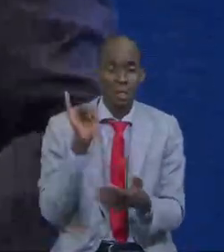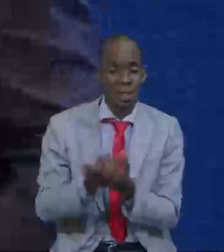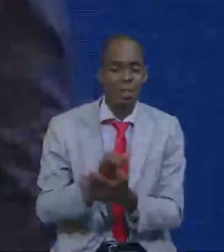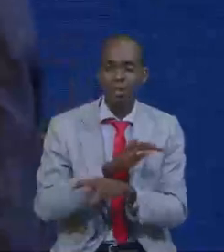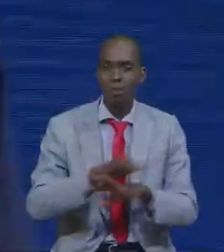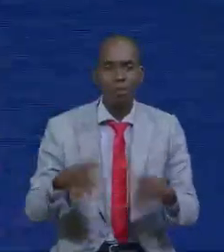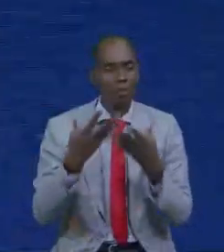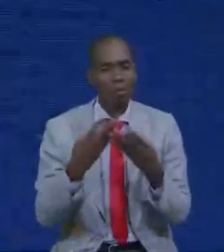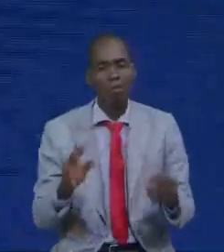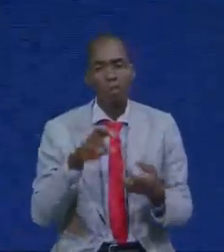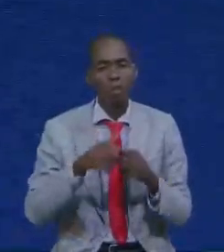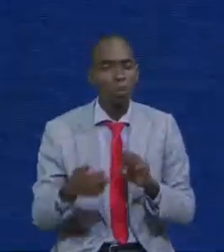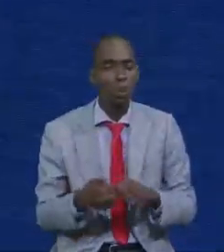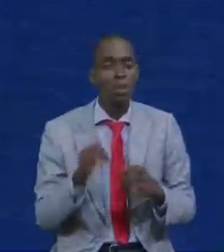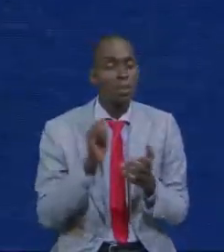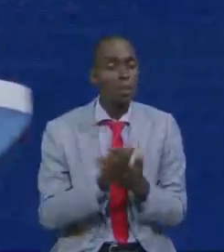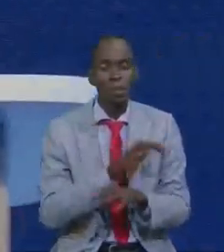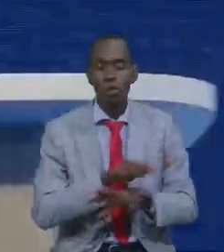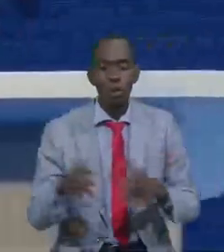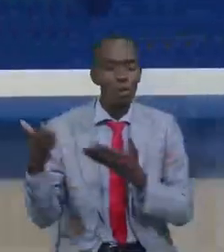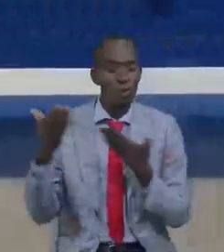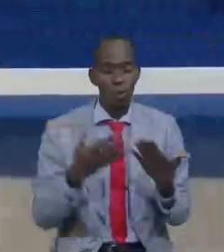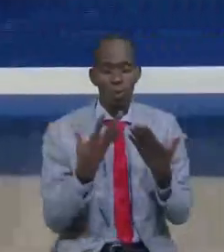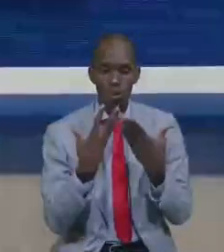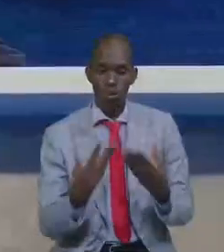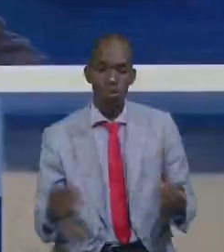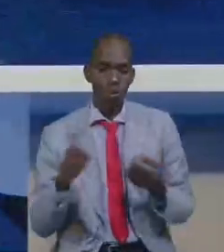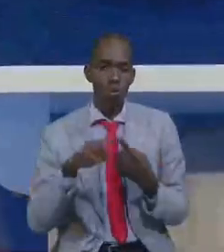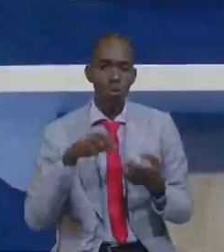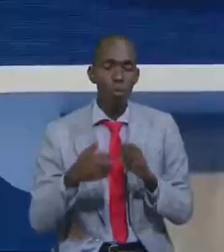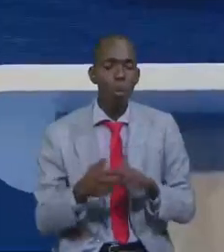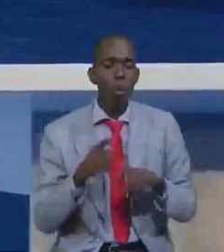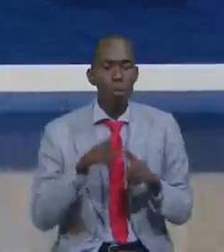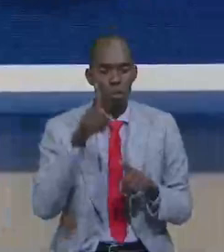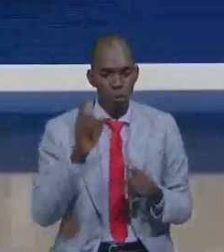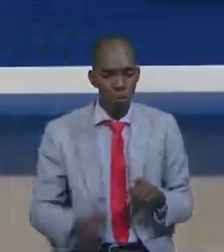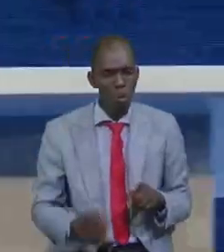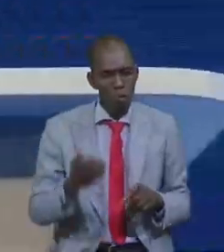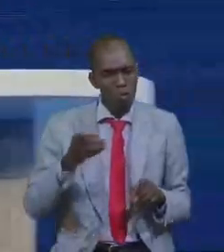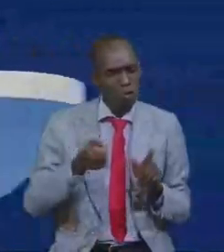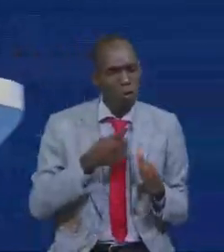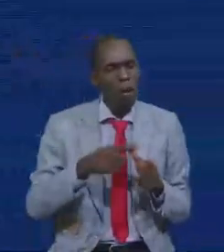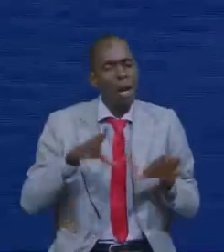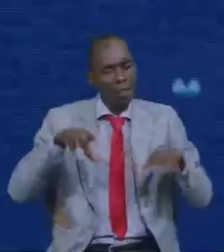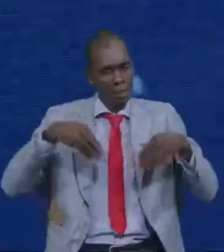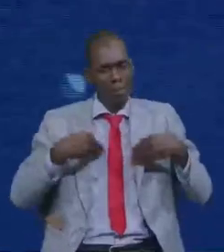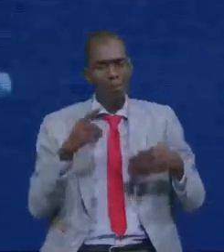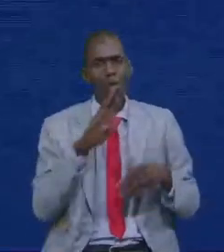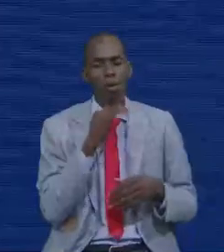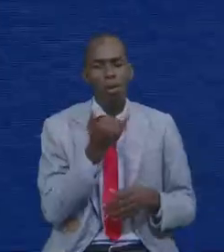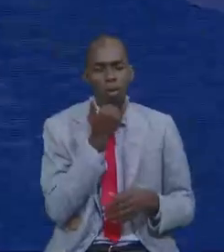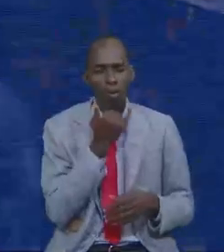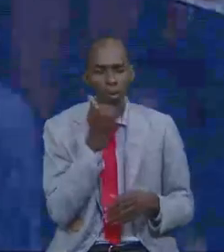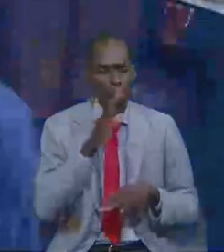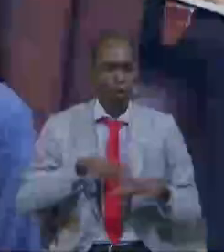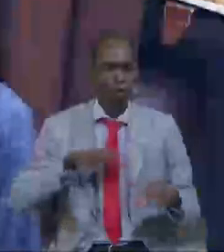Il faut d'abord la conviction, ensuite la confession. C'est pour cela, le peuple vint à